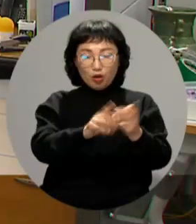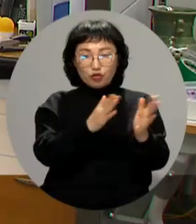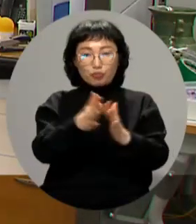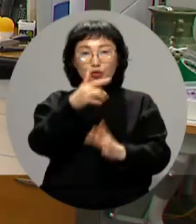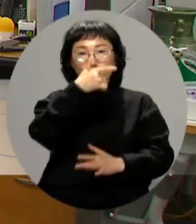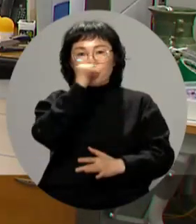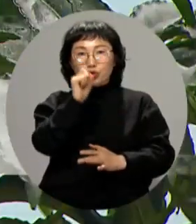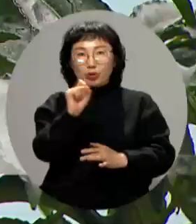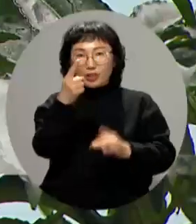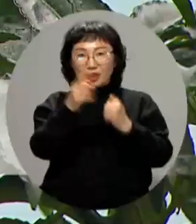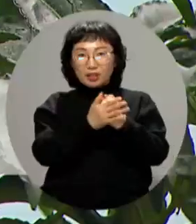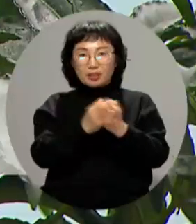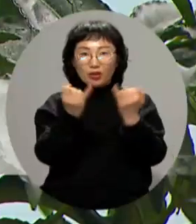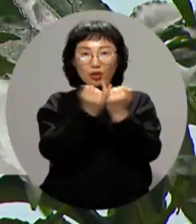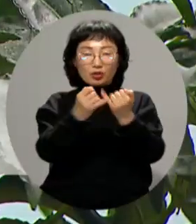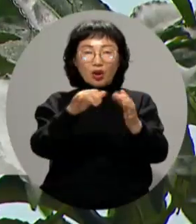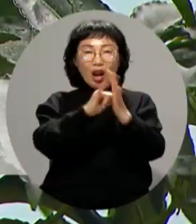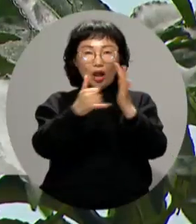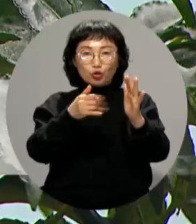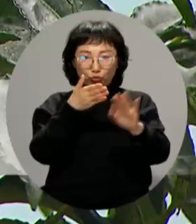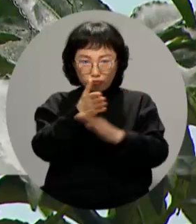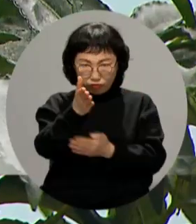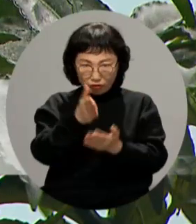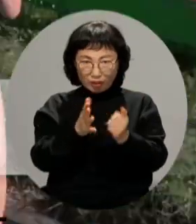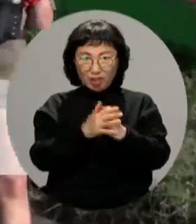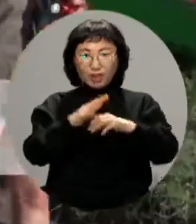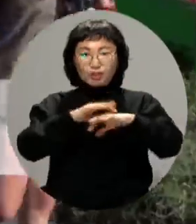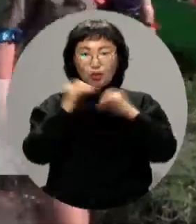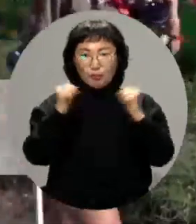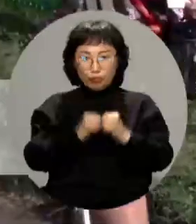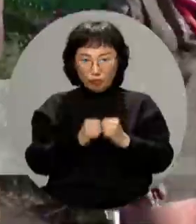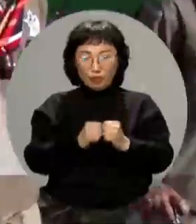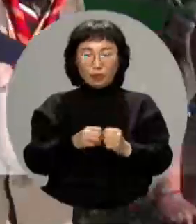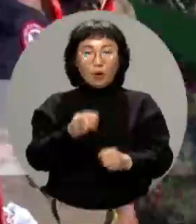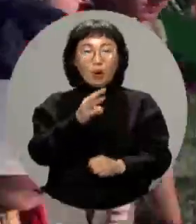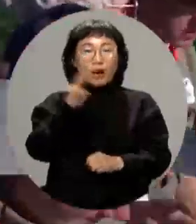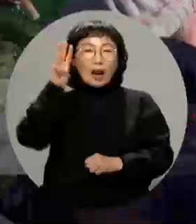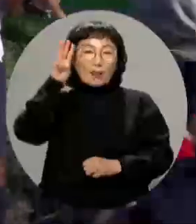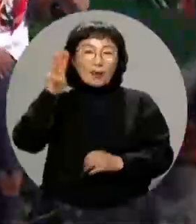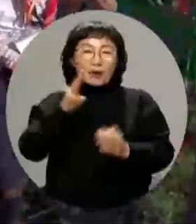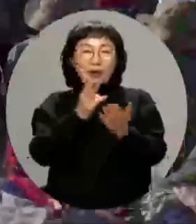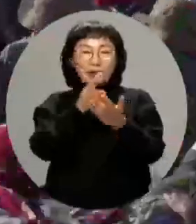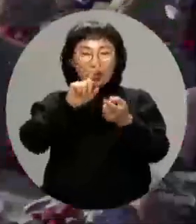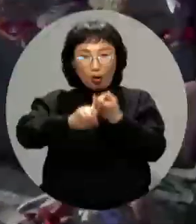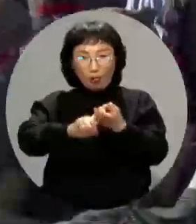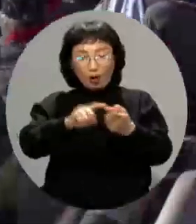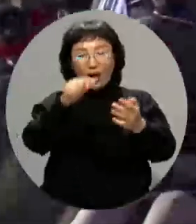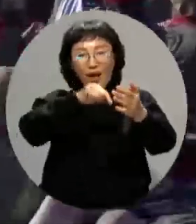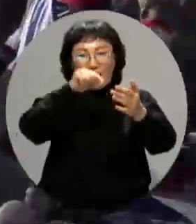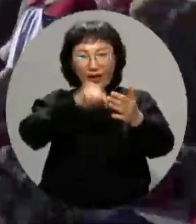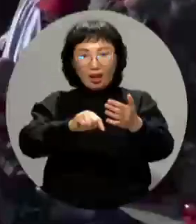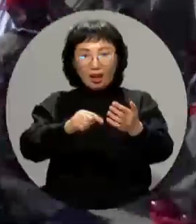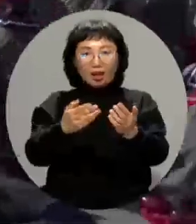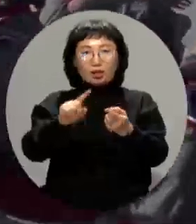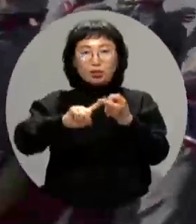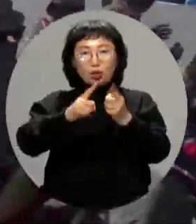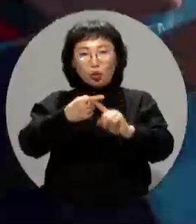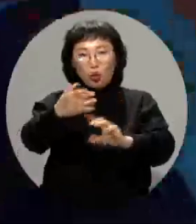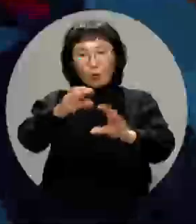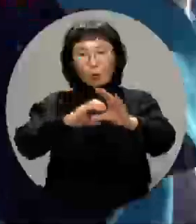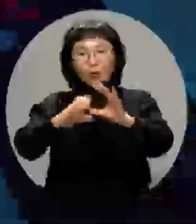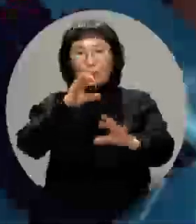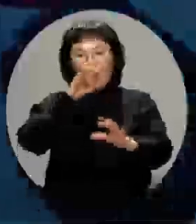준비 부족 사태가 여성가족부와 전라북도 그리고 스카우트 연맹 등 관련 주체들간의 소통과 협력이 이루어지지